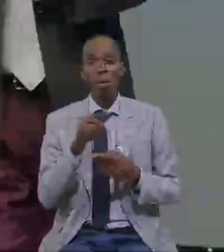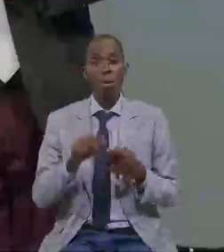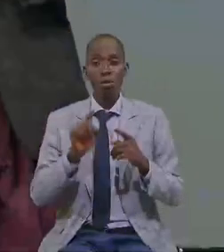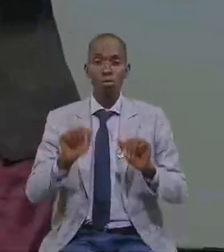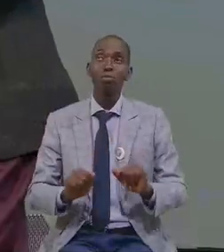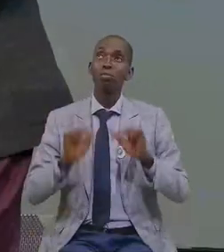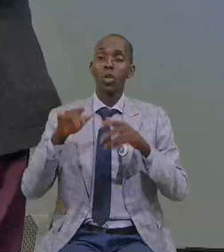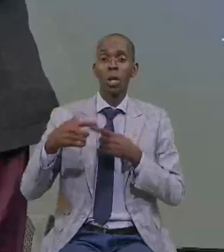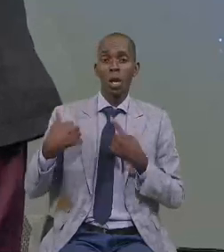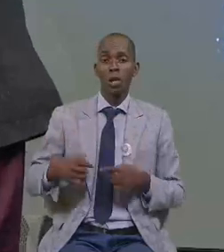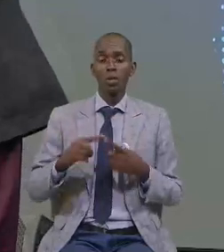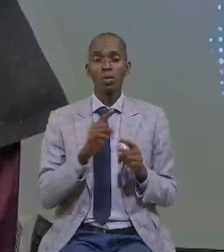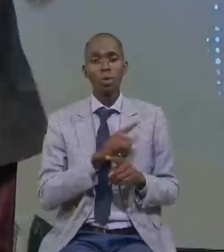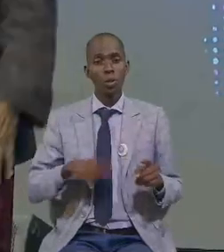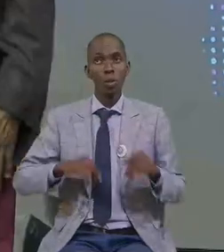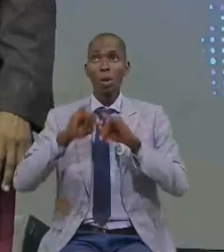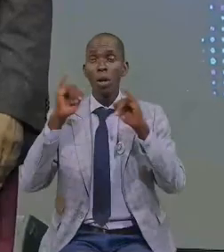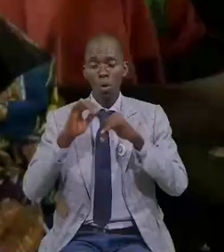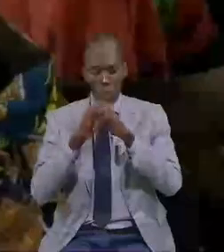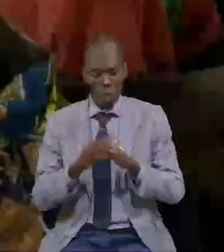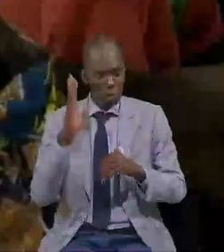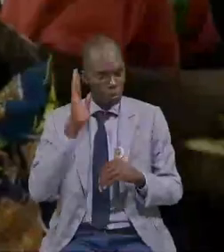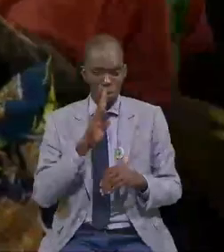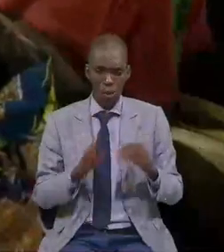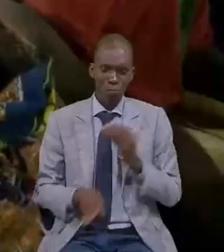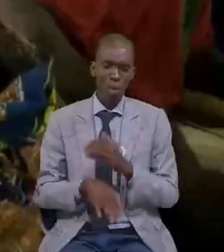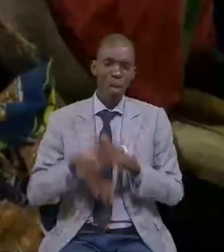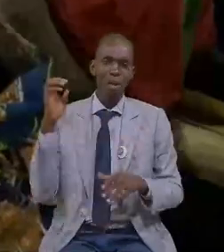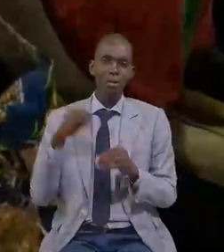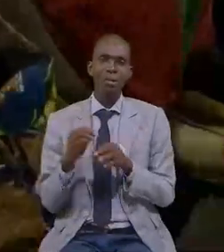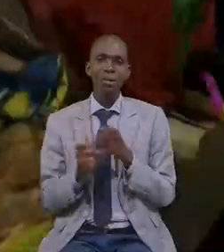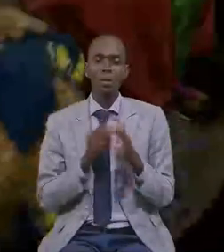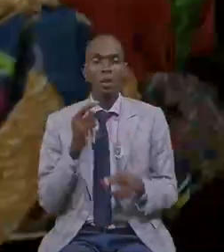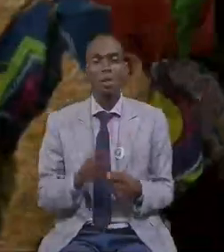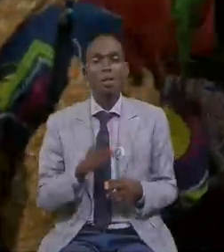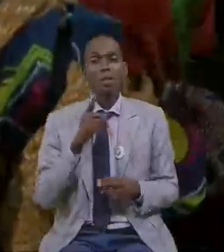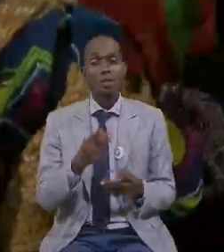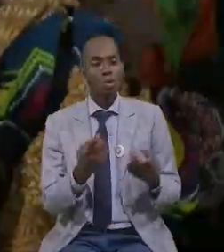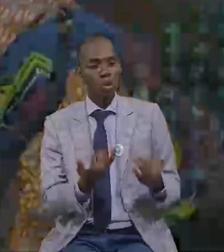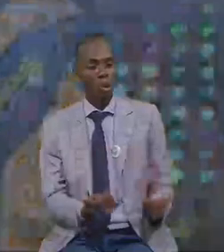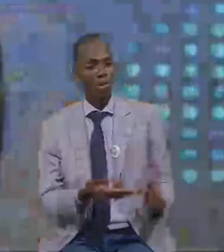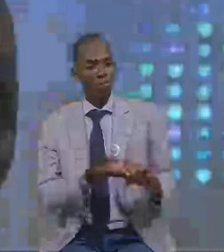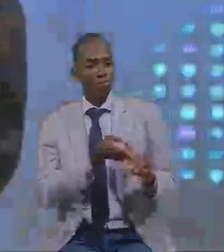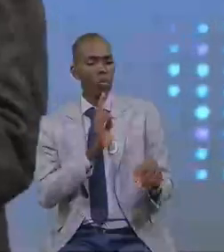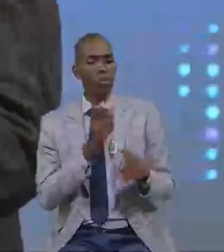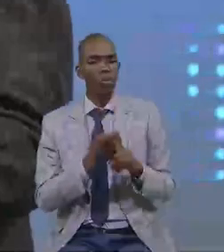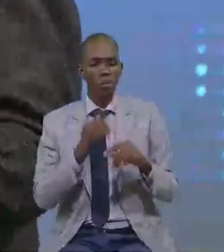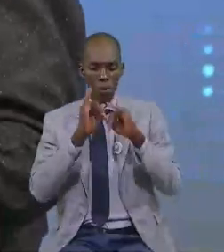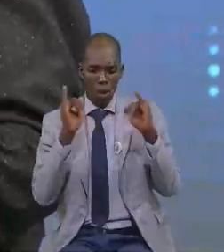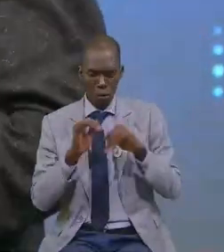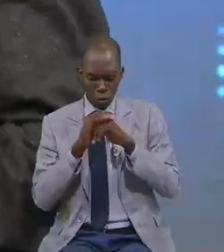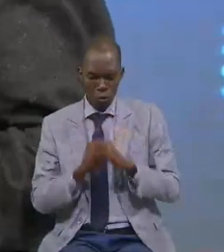cœur au Seigneur, l'idolâtrie va s'en aller. Tu viens, tu sors de l'idolâtrie et